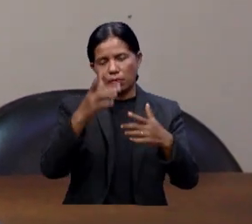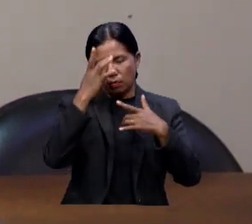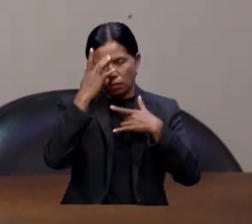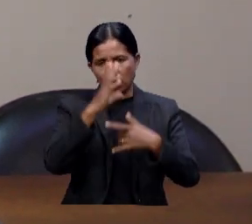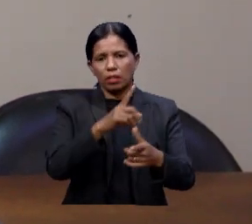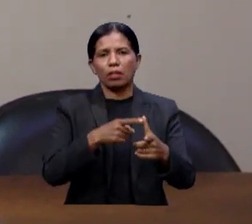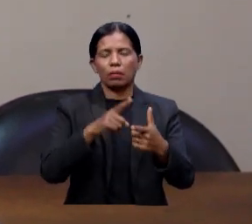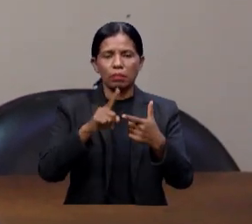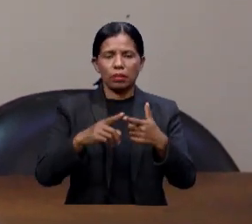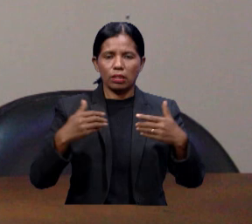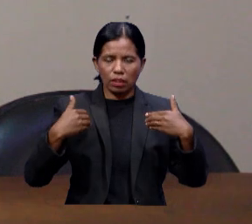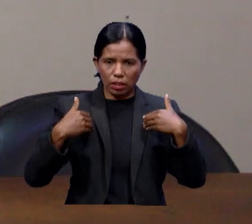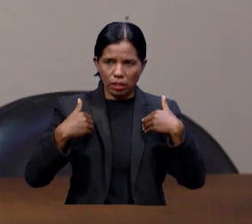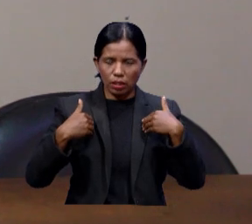tan